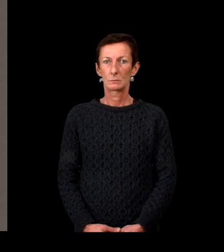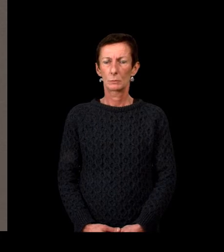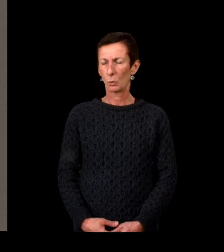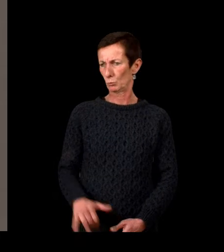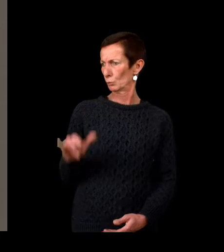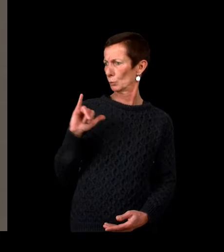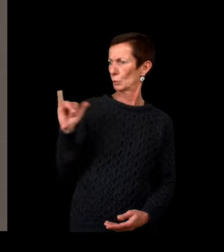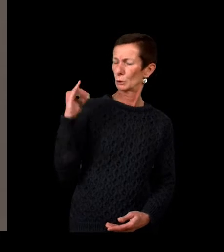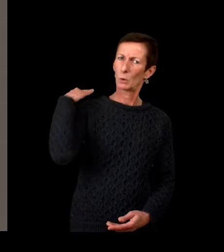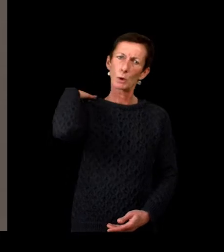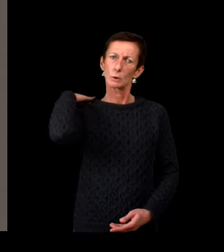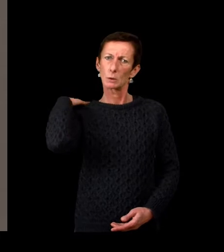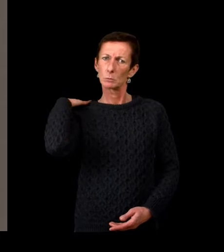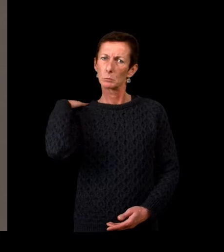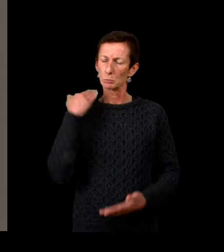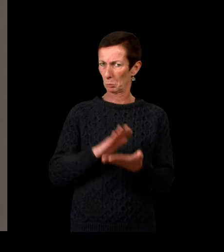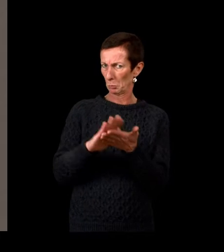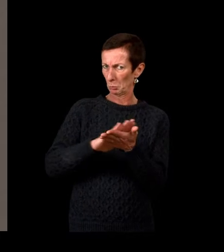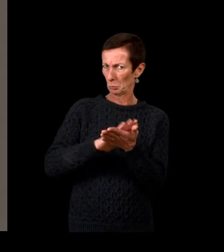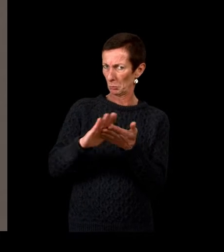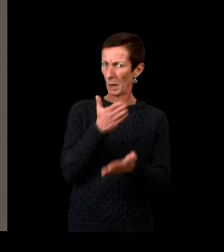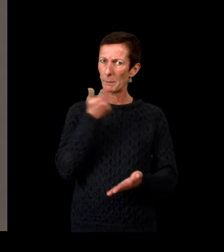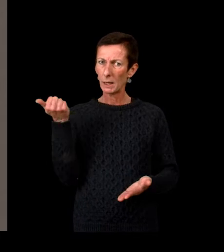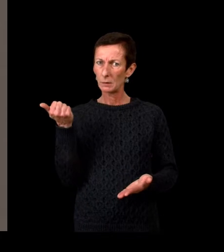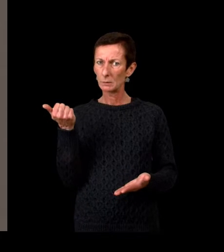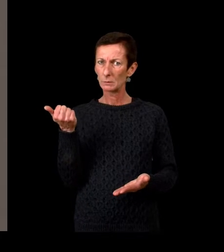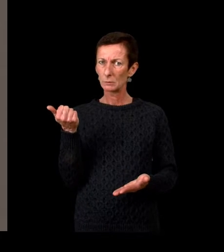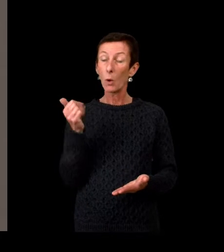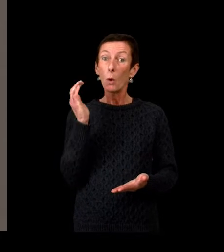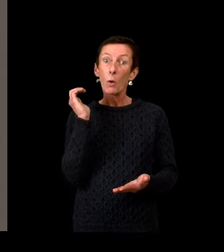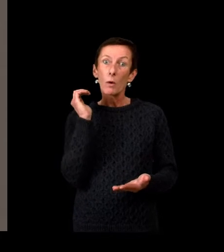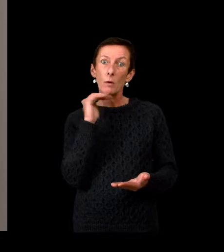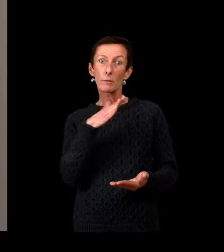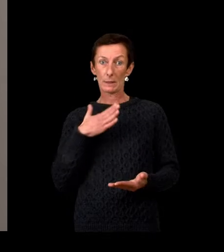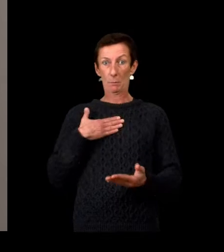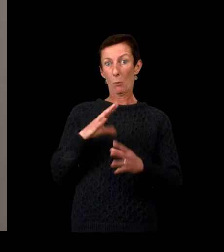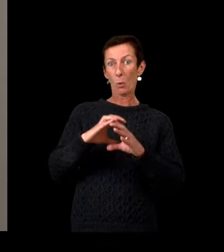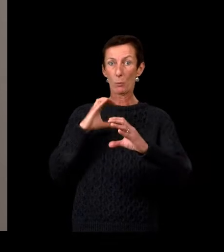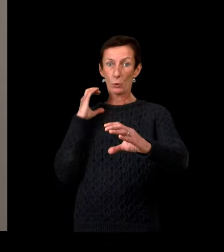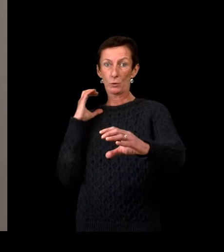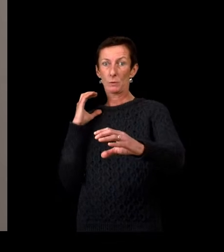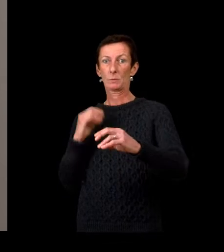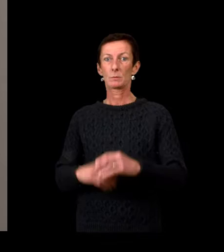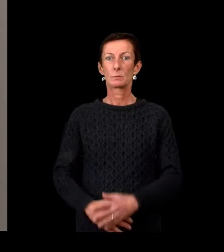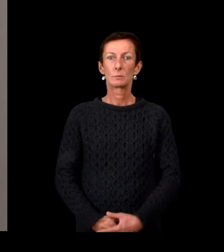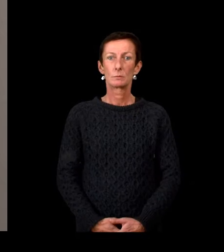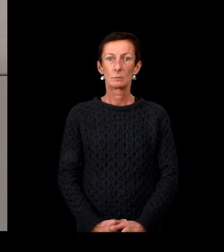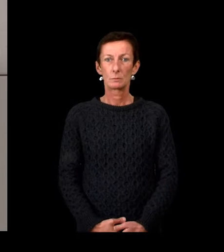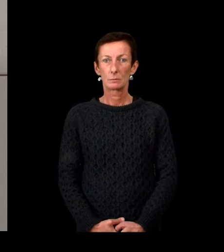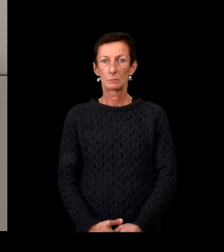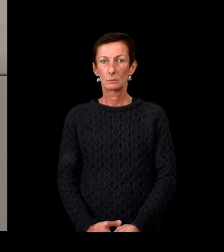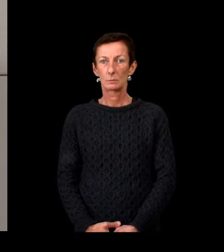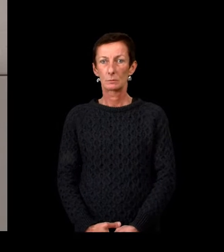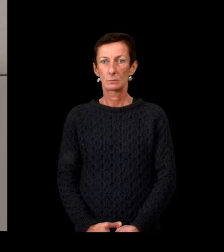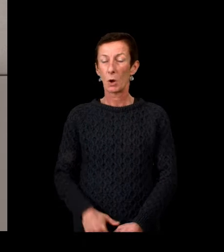C'est quoi ce truc? Ça part pas. Voilà, faut que j'y aille. Vite, mon bus. Il